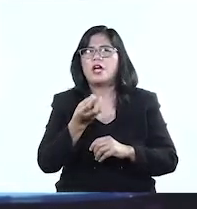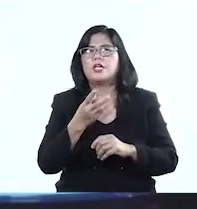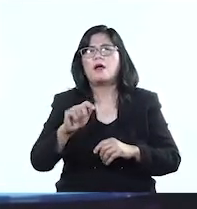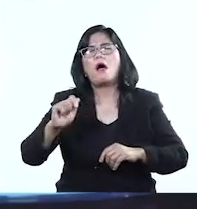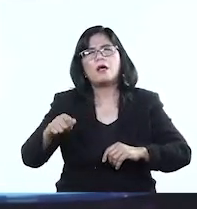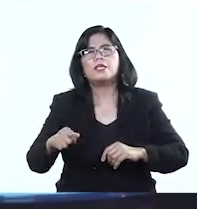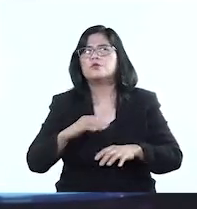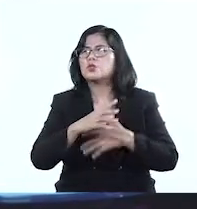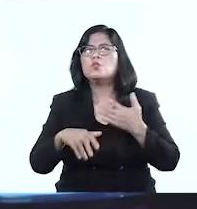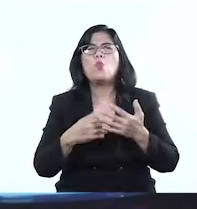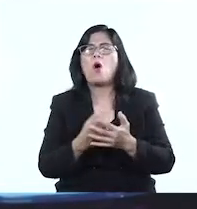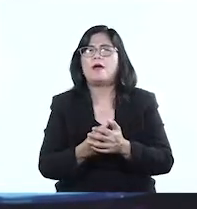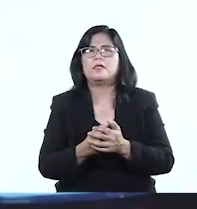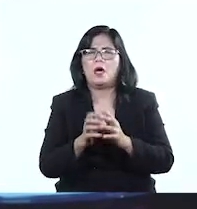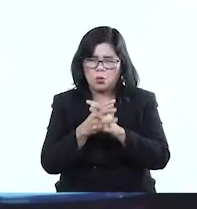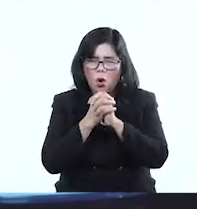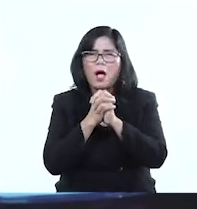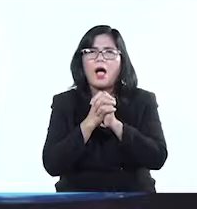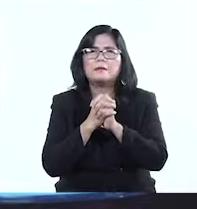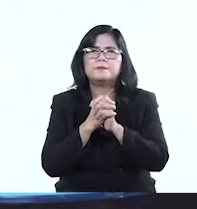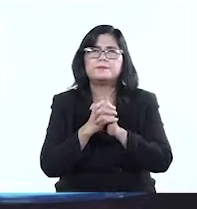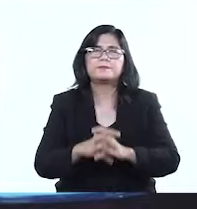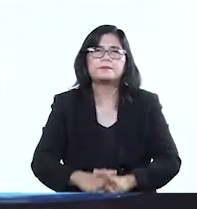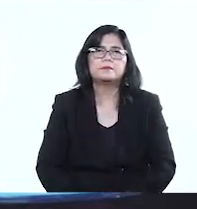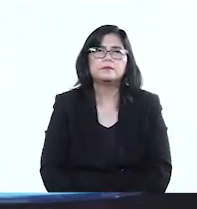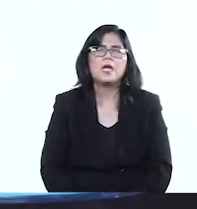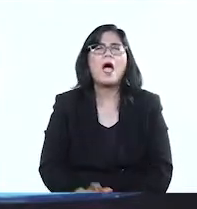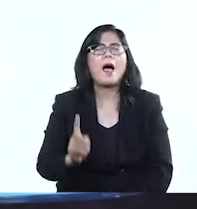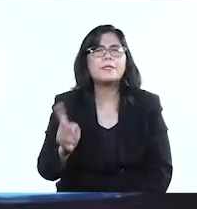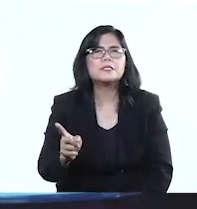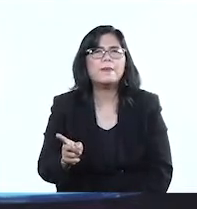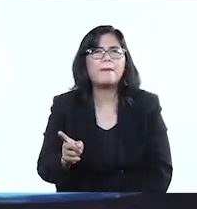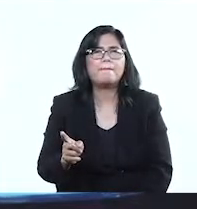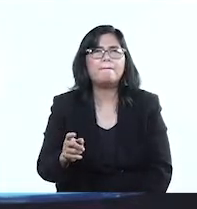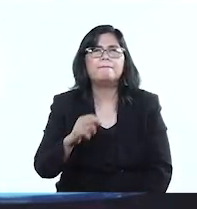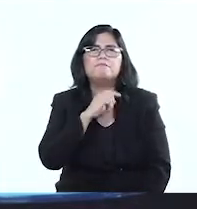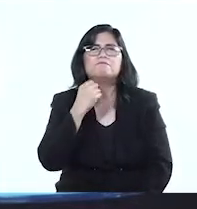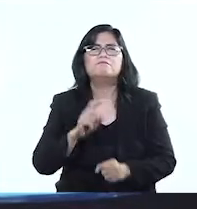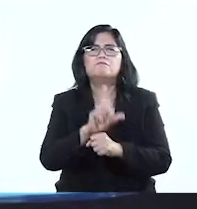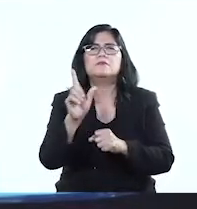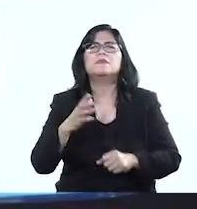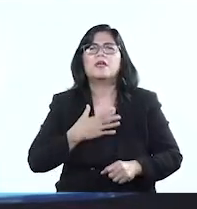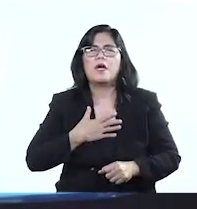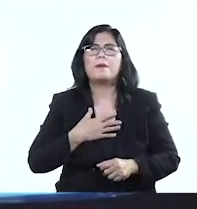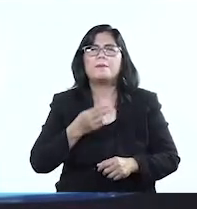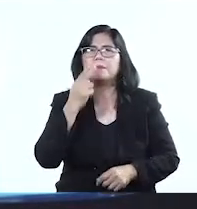hakim Ayo kita doakan hai kenapa kalau saya percaya betul bahwa